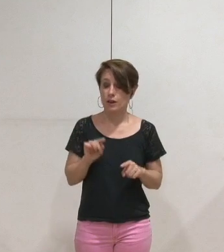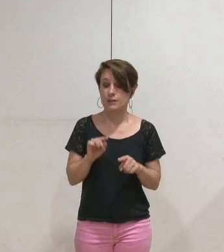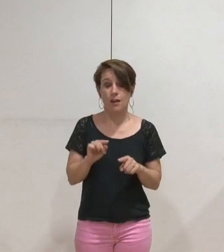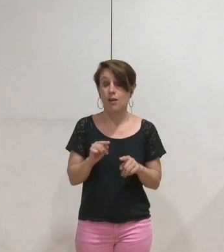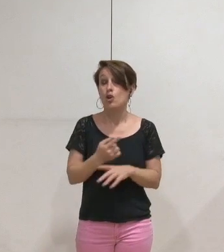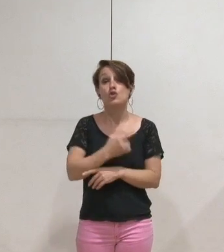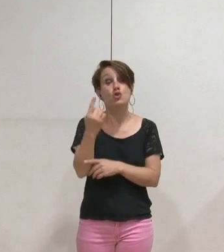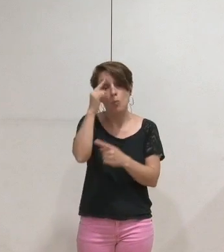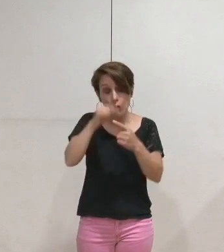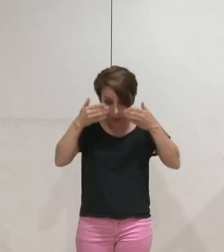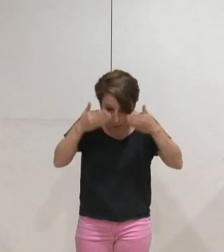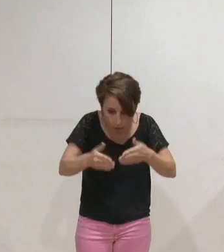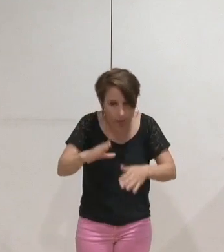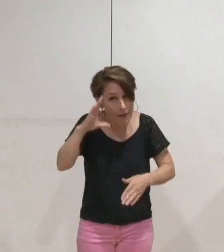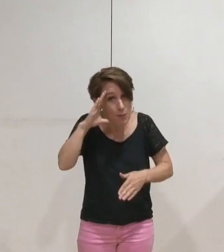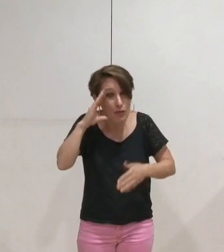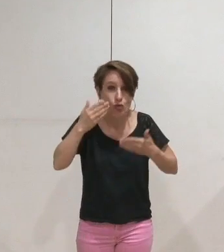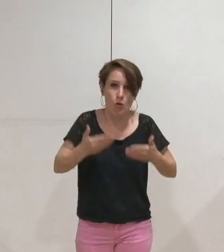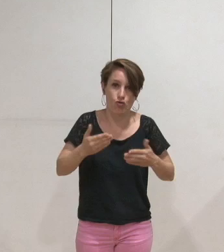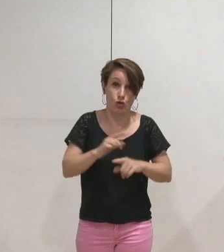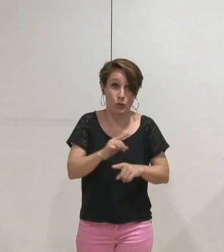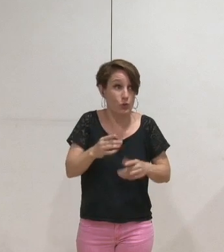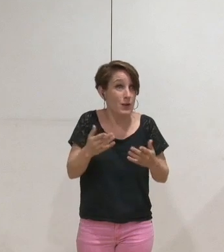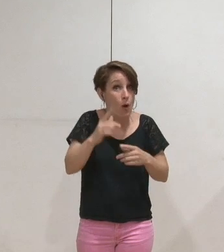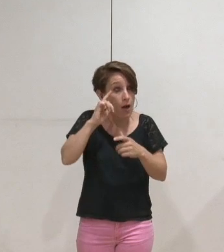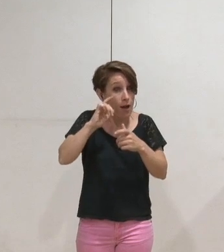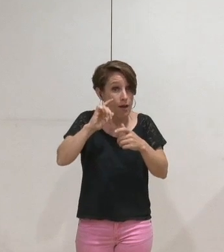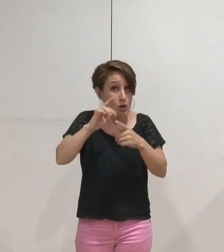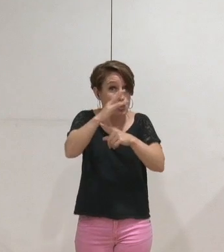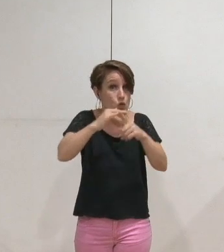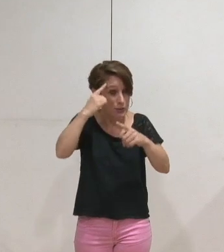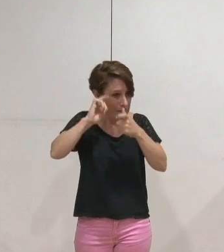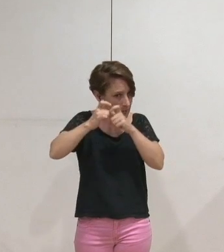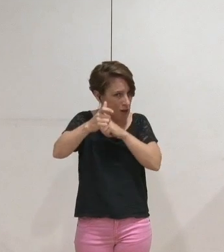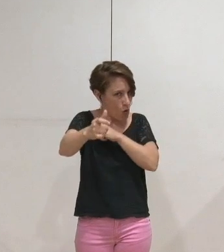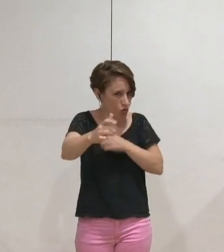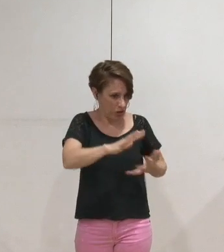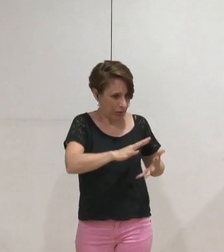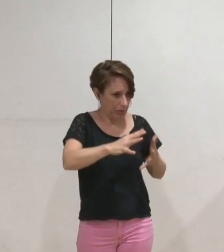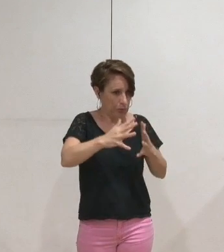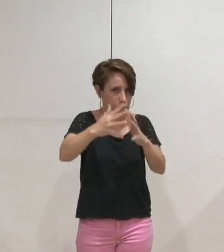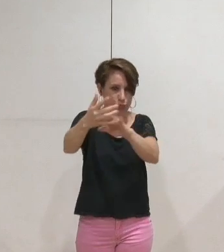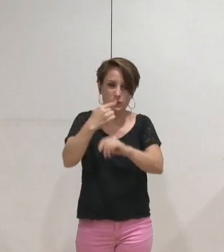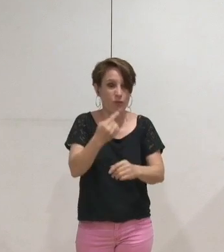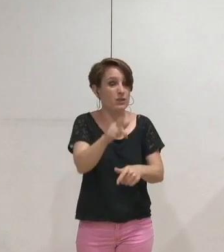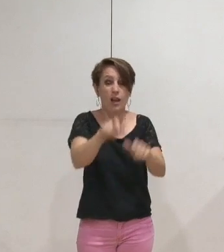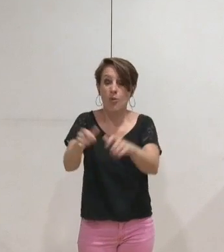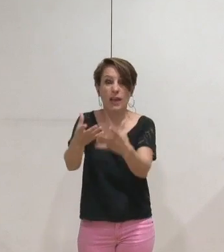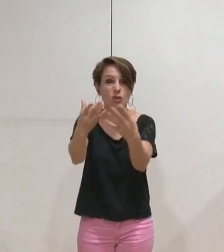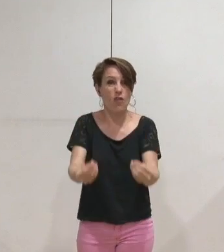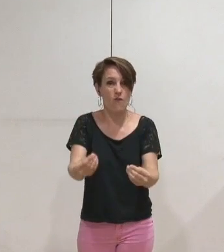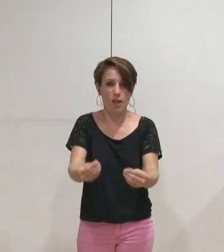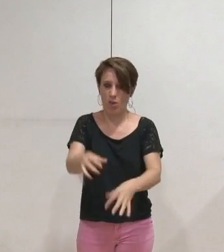de l'hébergement aujourd'hui c'est une logique de société une logique de violence envers les plus faibles et de traiter de façon inhumaine les plus